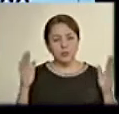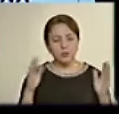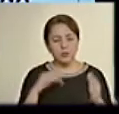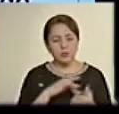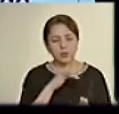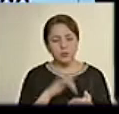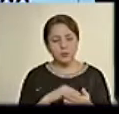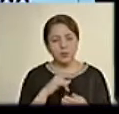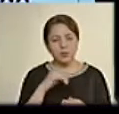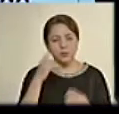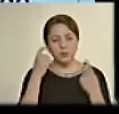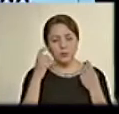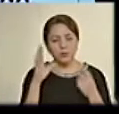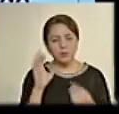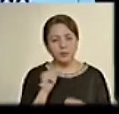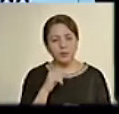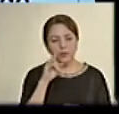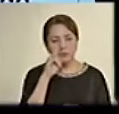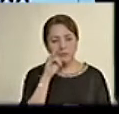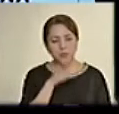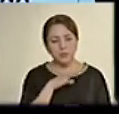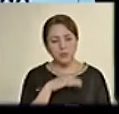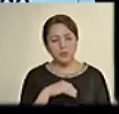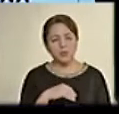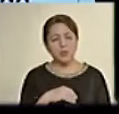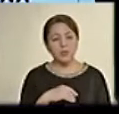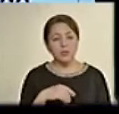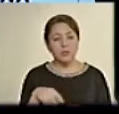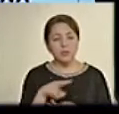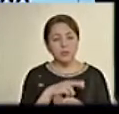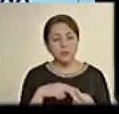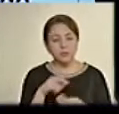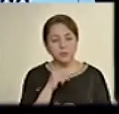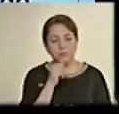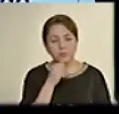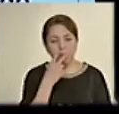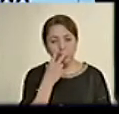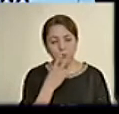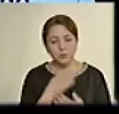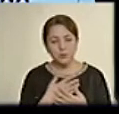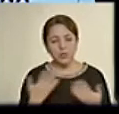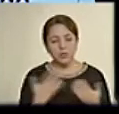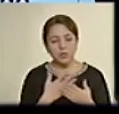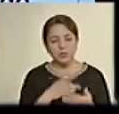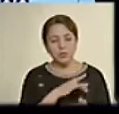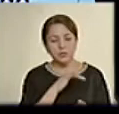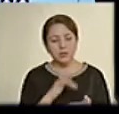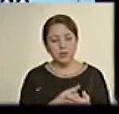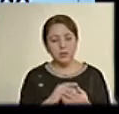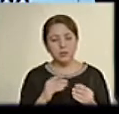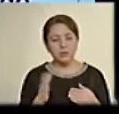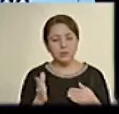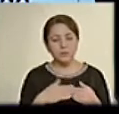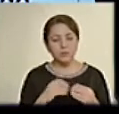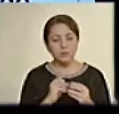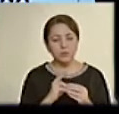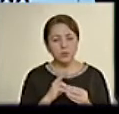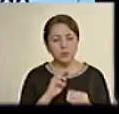Buxoro va Samarqand ekan. Qani bir topib ko'ringchi, qaysi shaharning darvozasi 12 ta ekan?